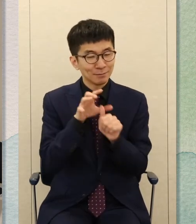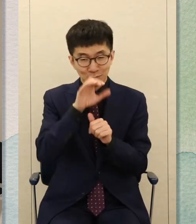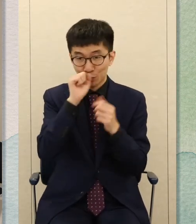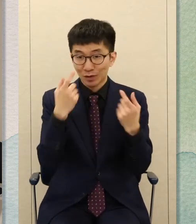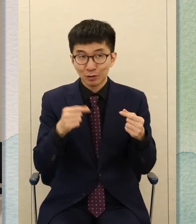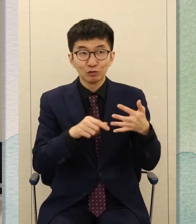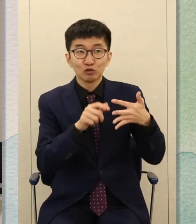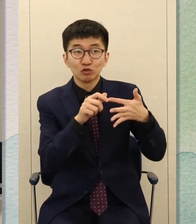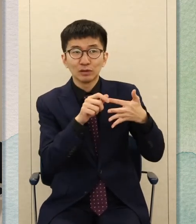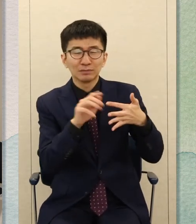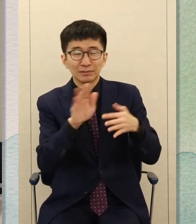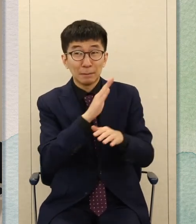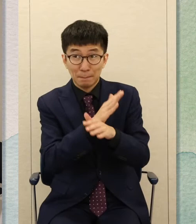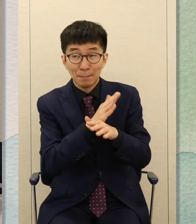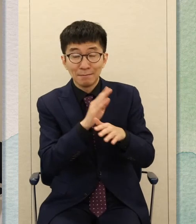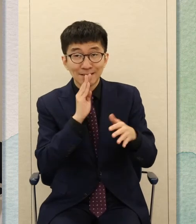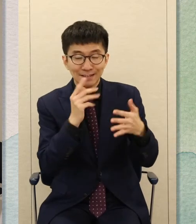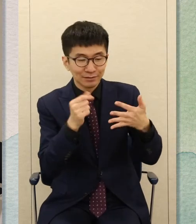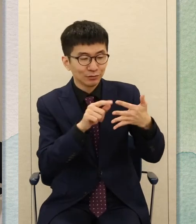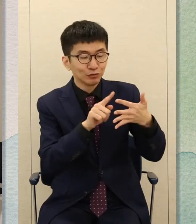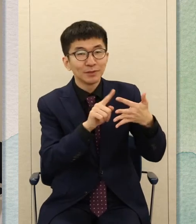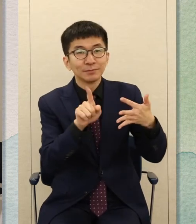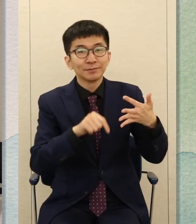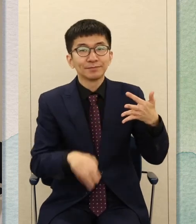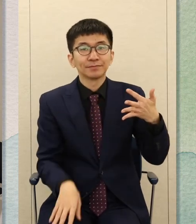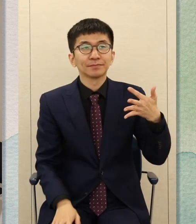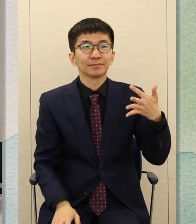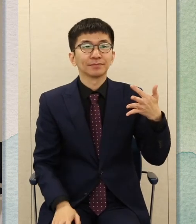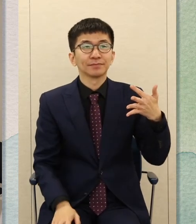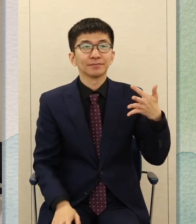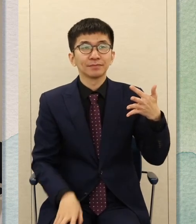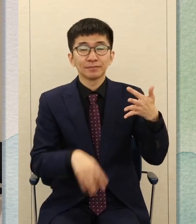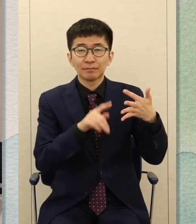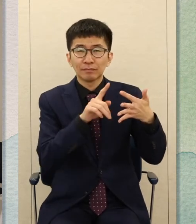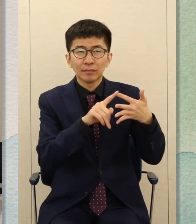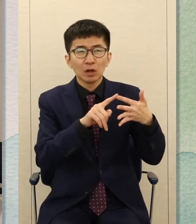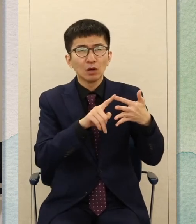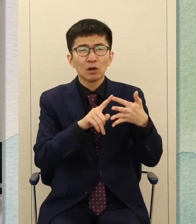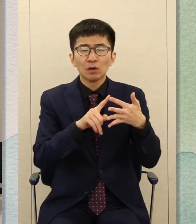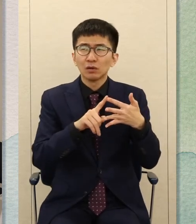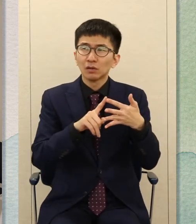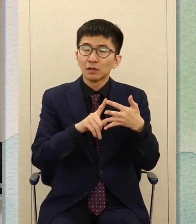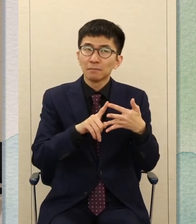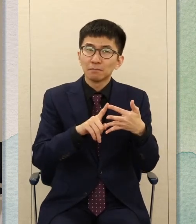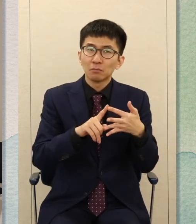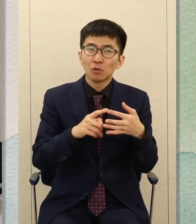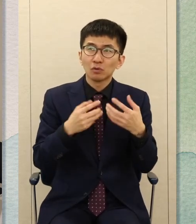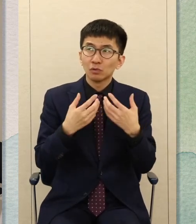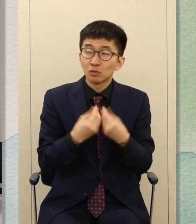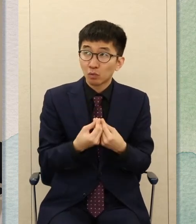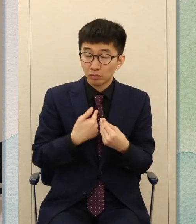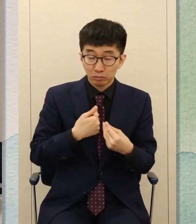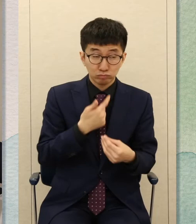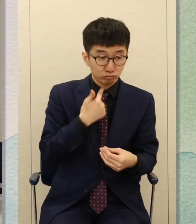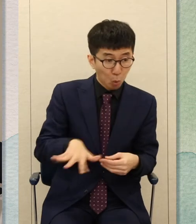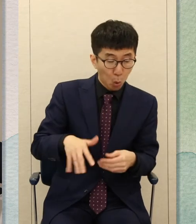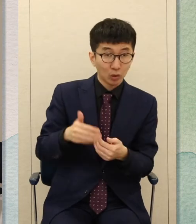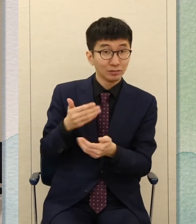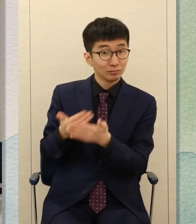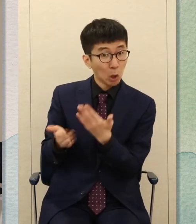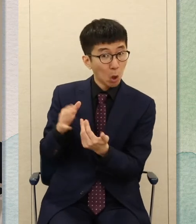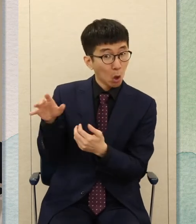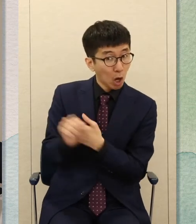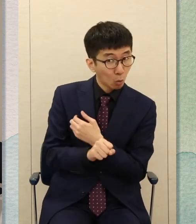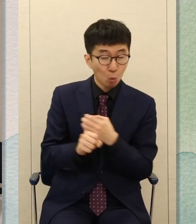이제 다뤄서는 안 된다는 거고요. 그 이질적 체험을 가져다 주는 책 참 좋다는 건데요. 토론이